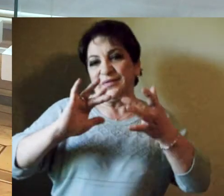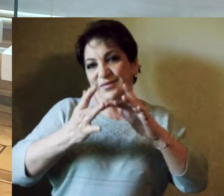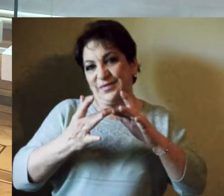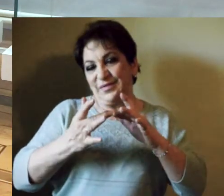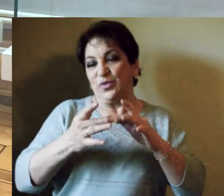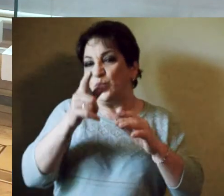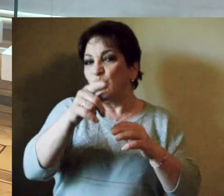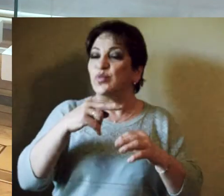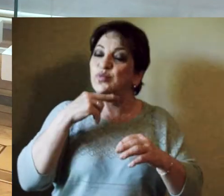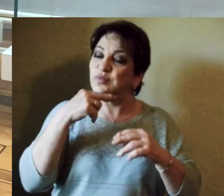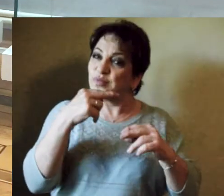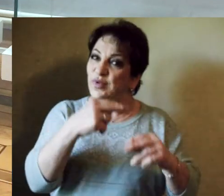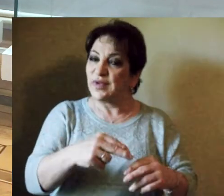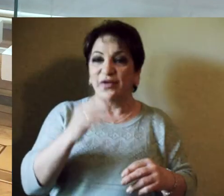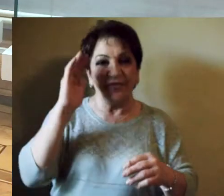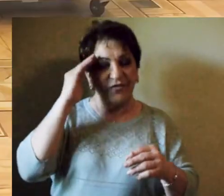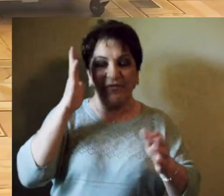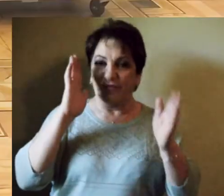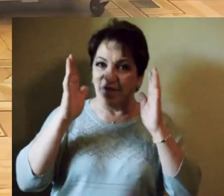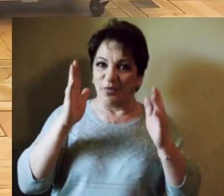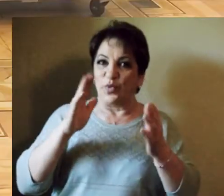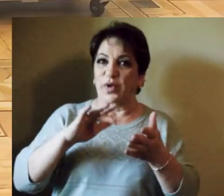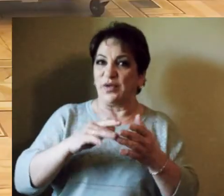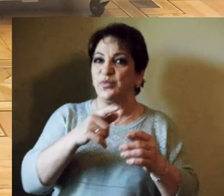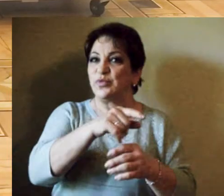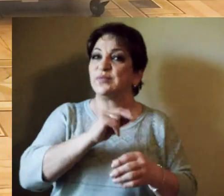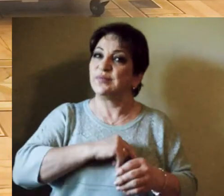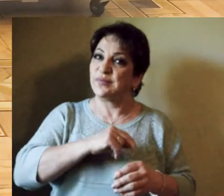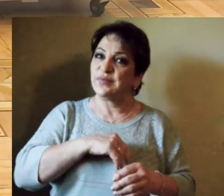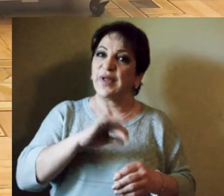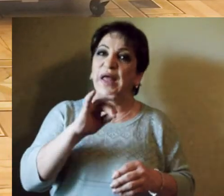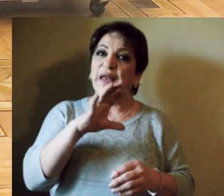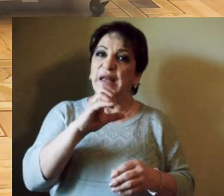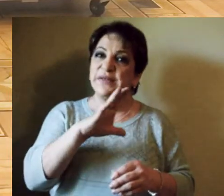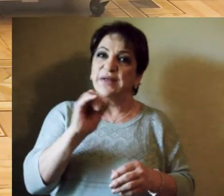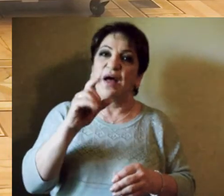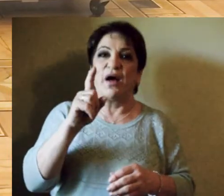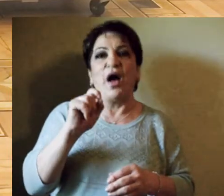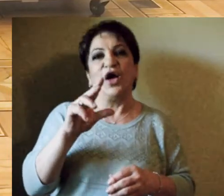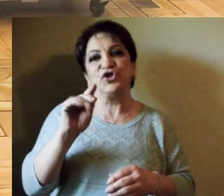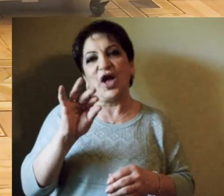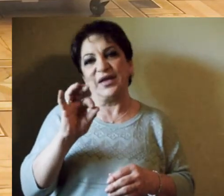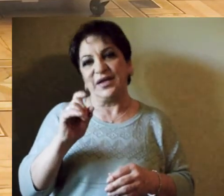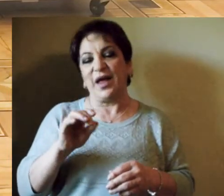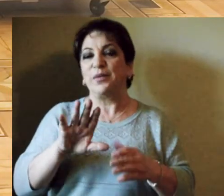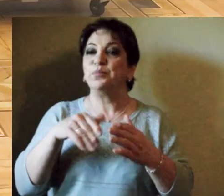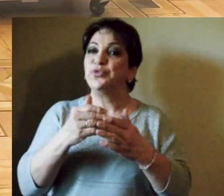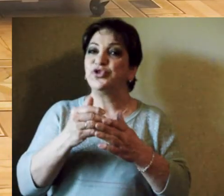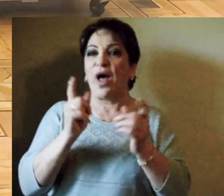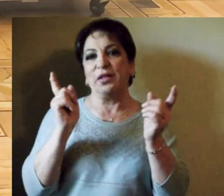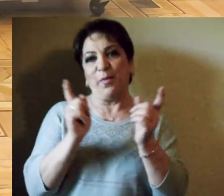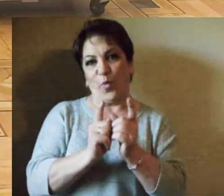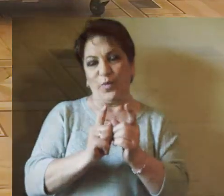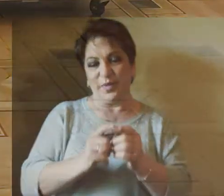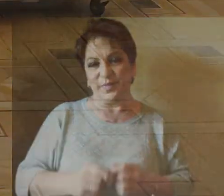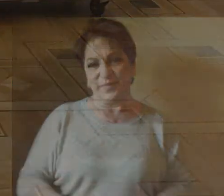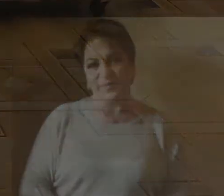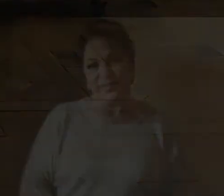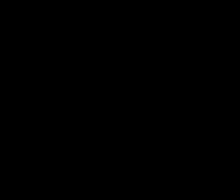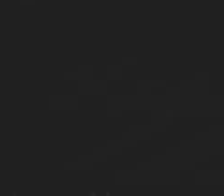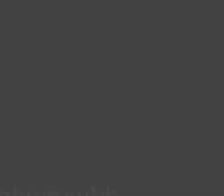հետևելով մեր վեիսբուկյան էջին։ Ձեզ հետ գիտաշխատող ինես Սախաչատրյաններ մինջ հանդիպում։